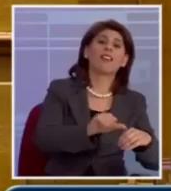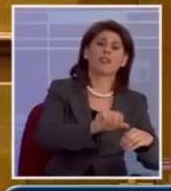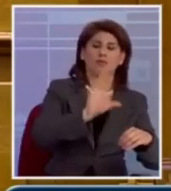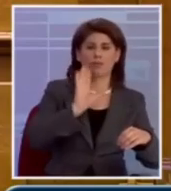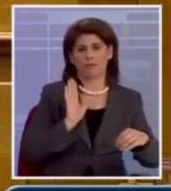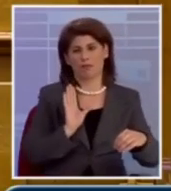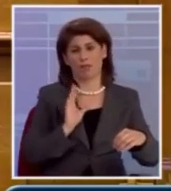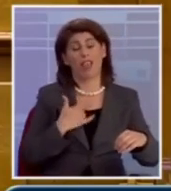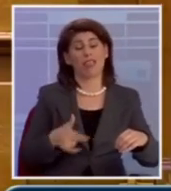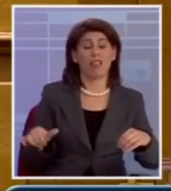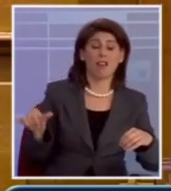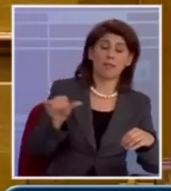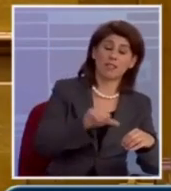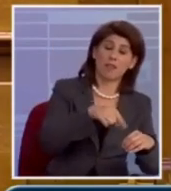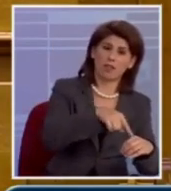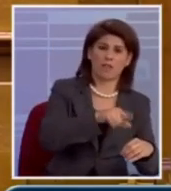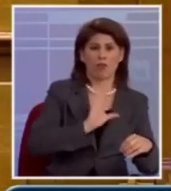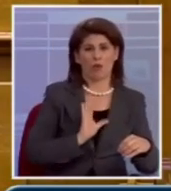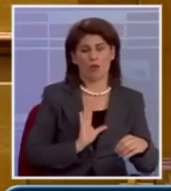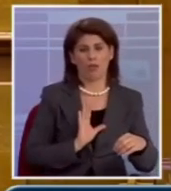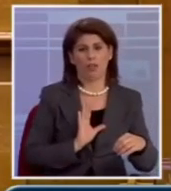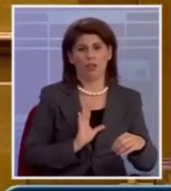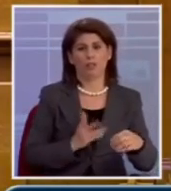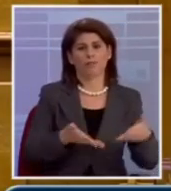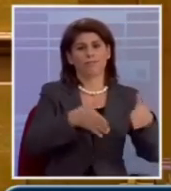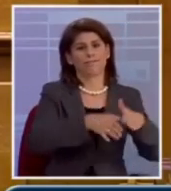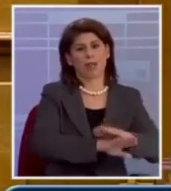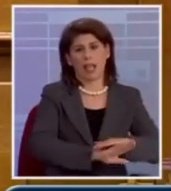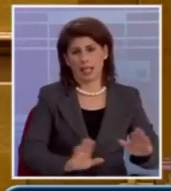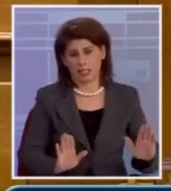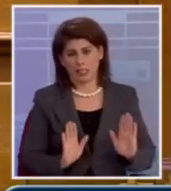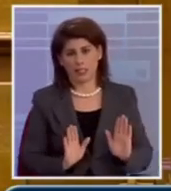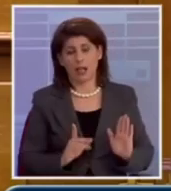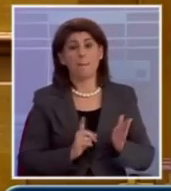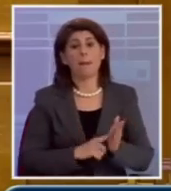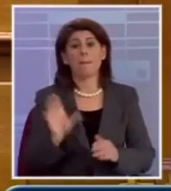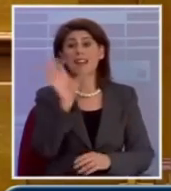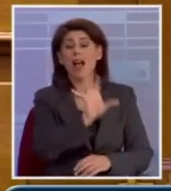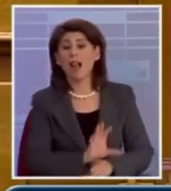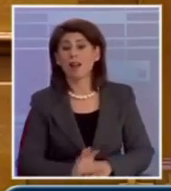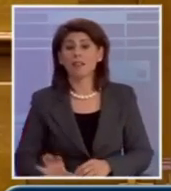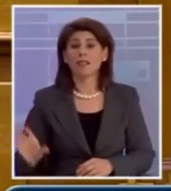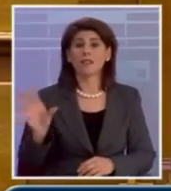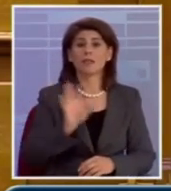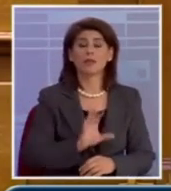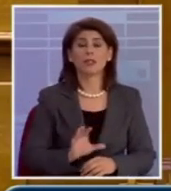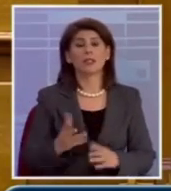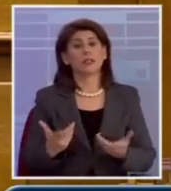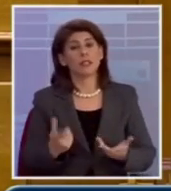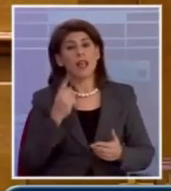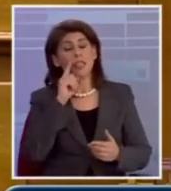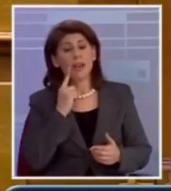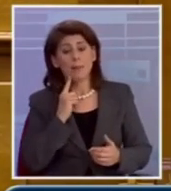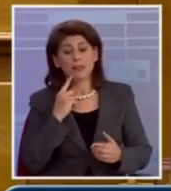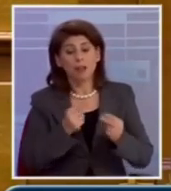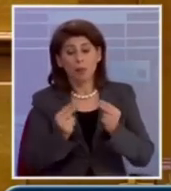Δεν επιστρέφουμε σε αυτό. Έκλεισε τον κύκλο του, πρέπει να αναζητήσουμε τις δραματικές συνέπειες